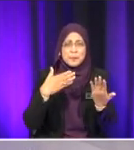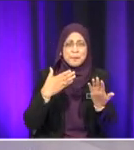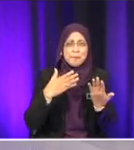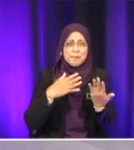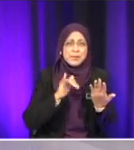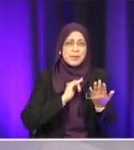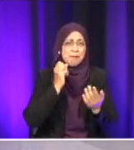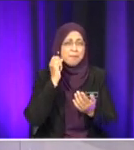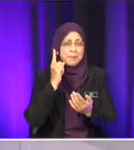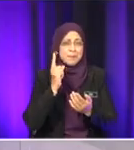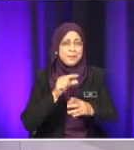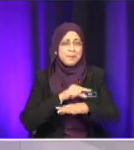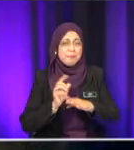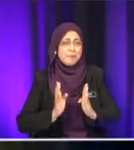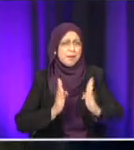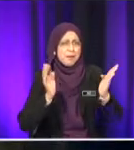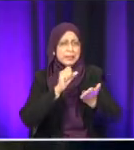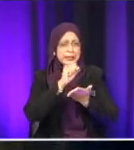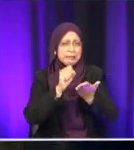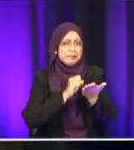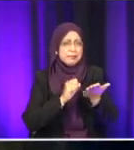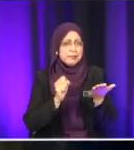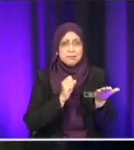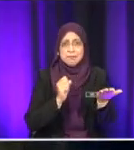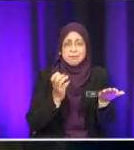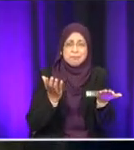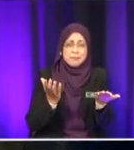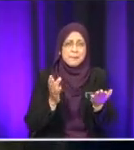sini Ah iya betul